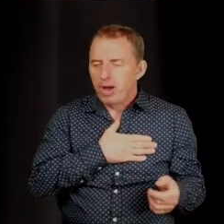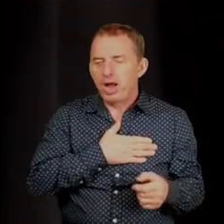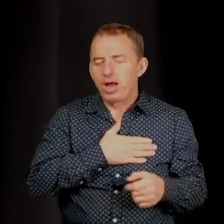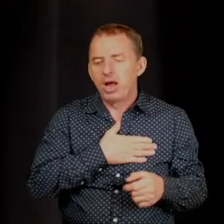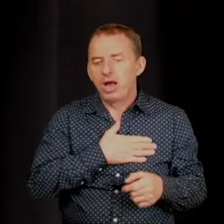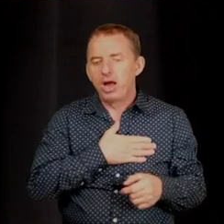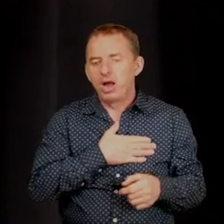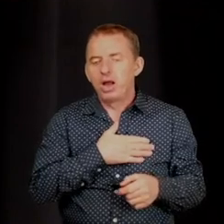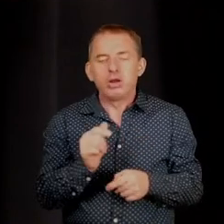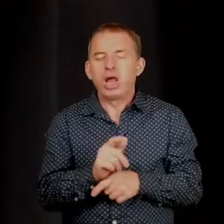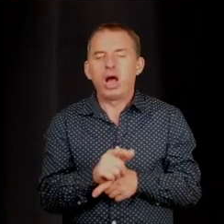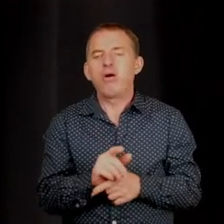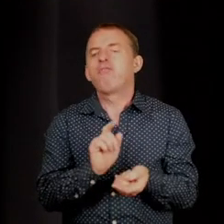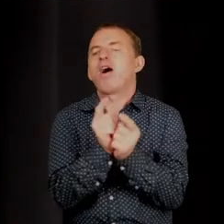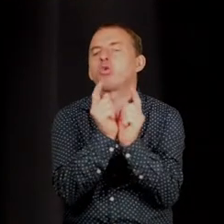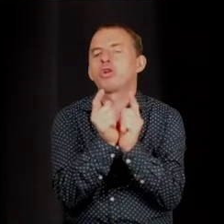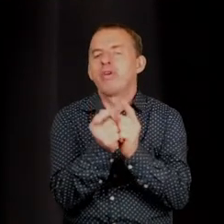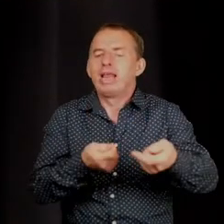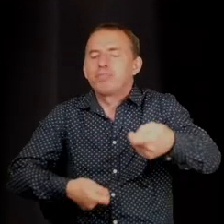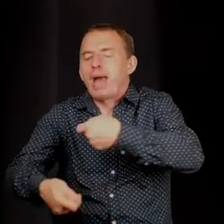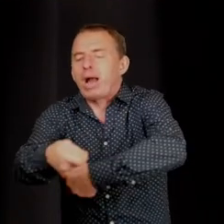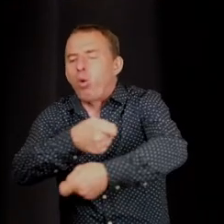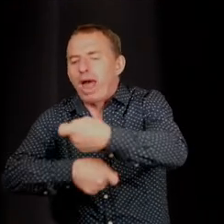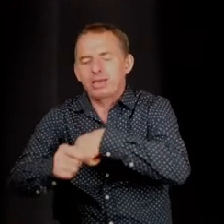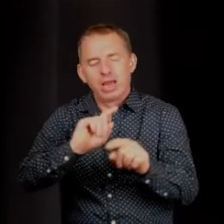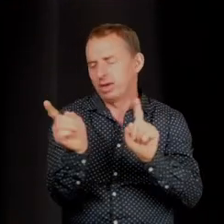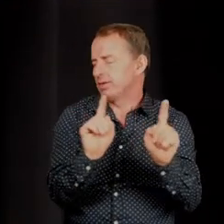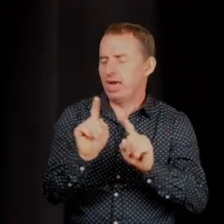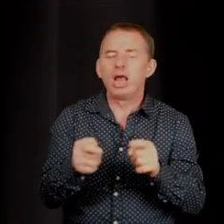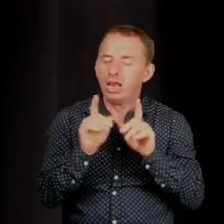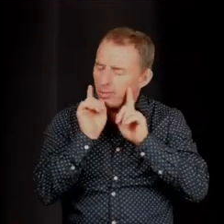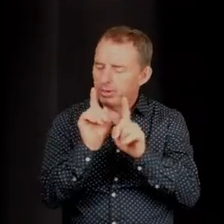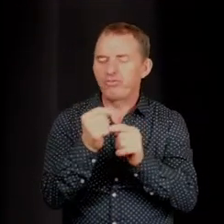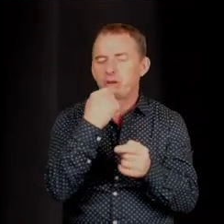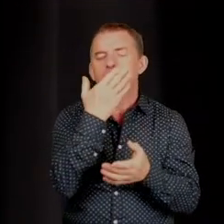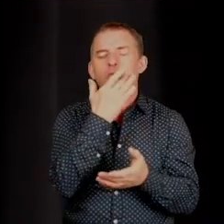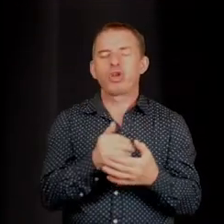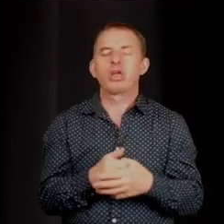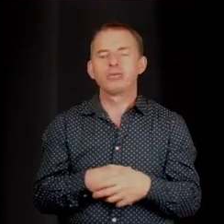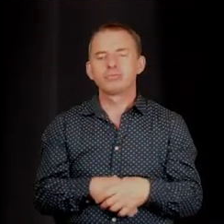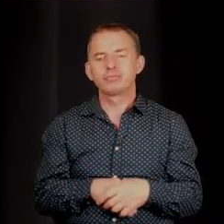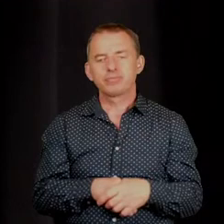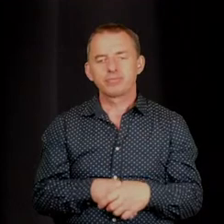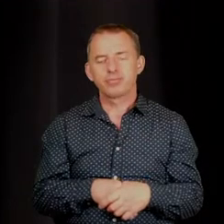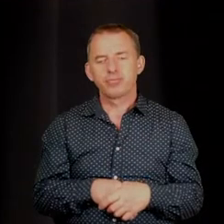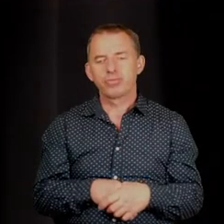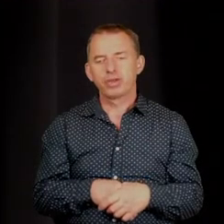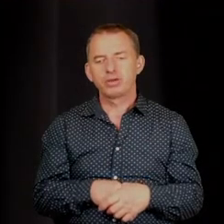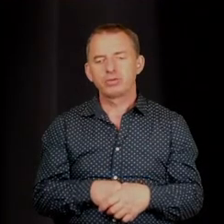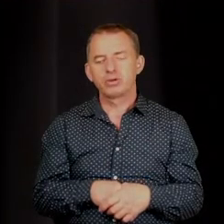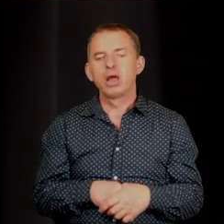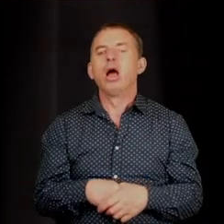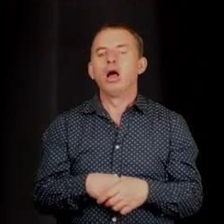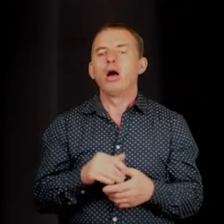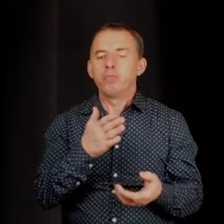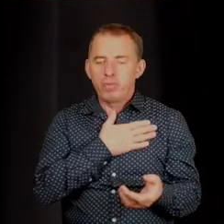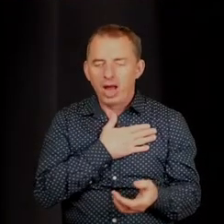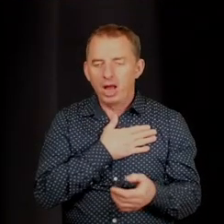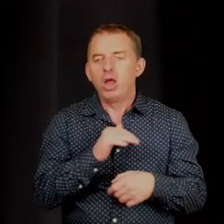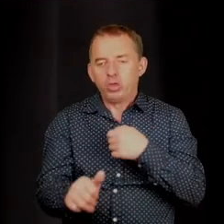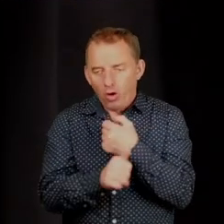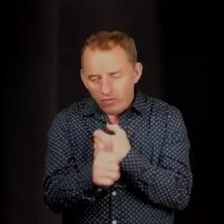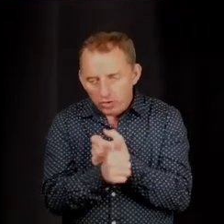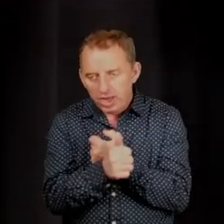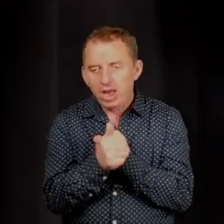takich spekulacjach. It is based on the unchangeable, reliable, certain promise of God's word. Bazuje na